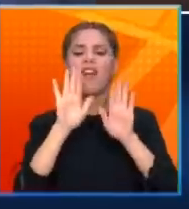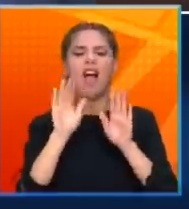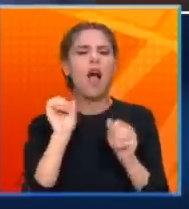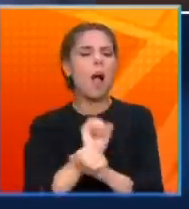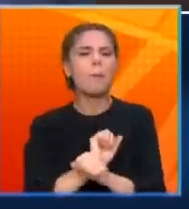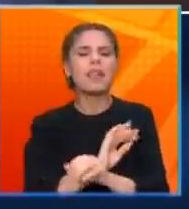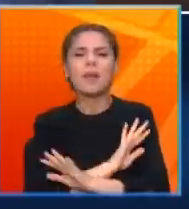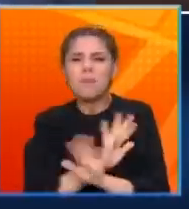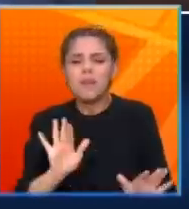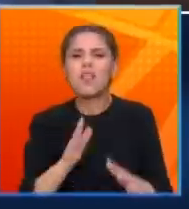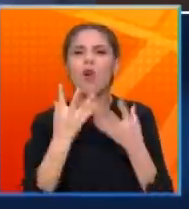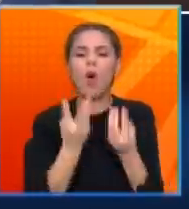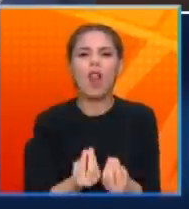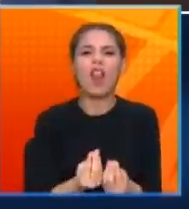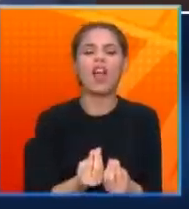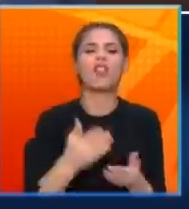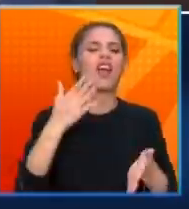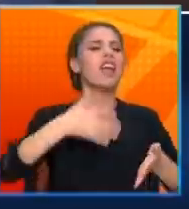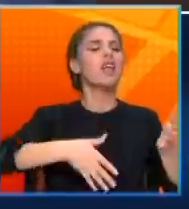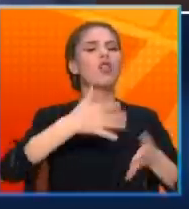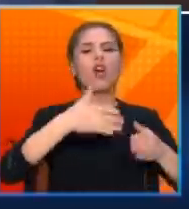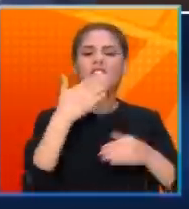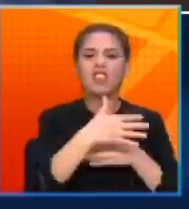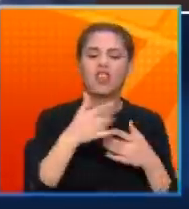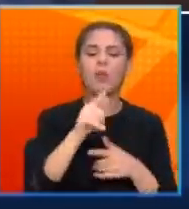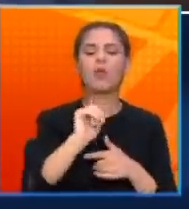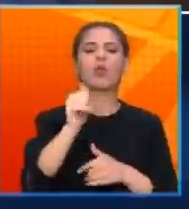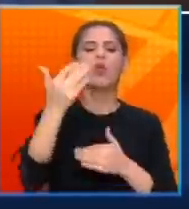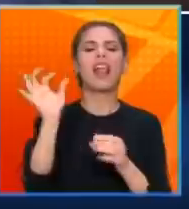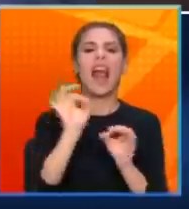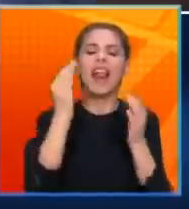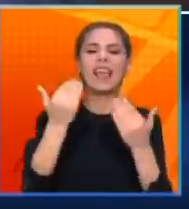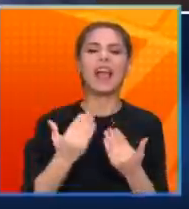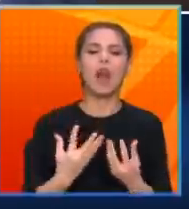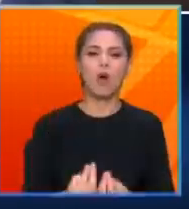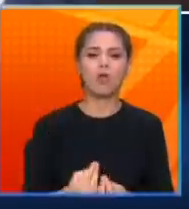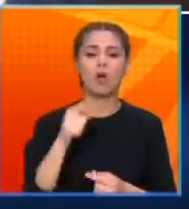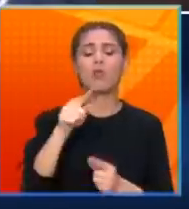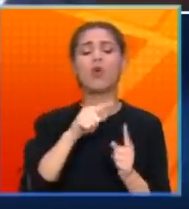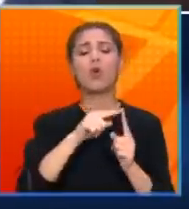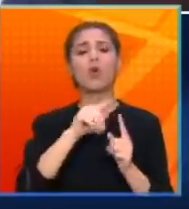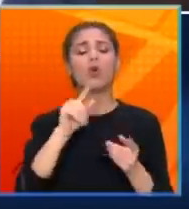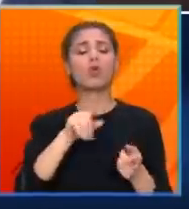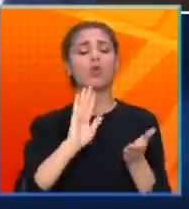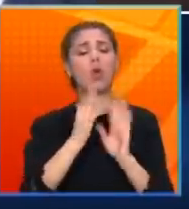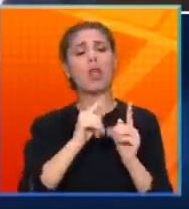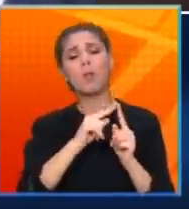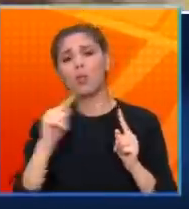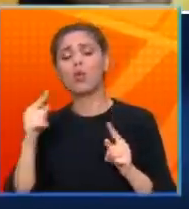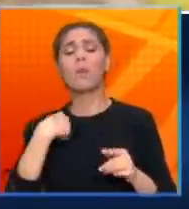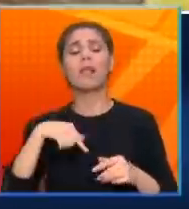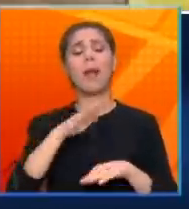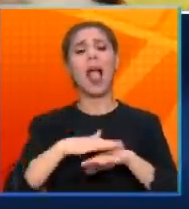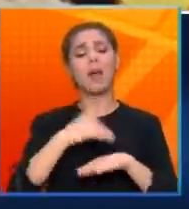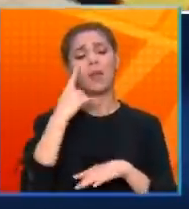çıkacağız, dışarılara çıkacağız dediğimiz günlere daha erken geleceğiz. Yoksa bu süre uzayacak. Bu tamamen bizim